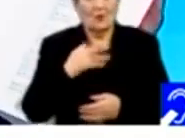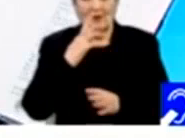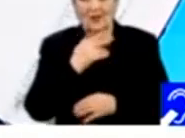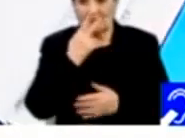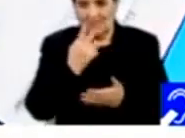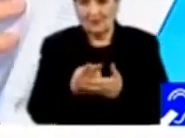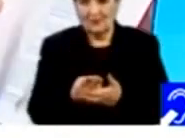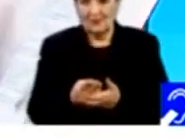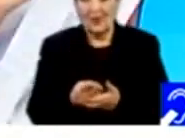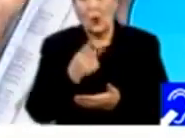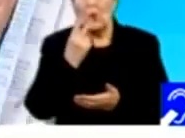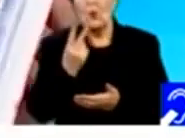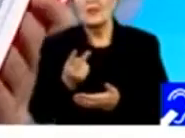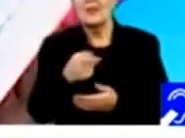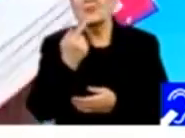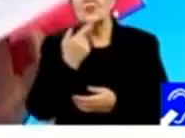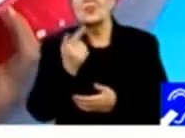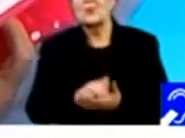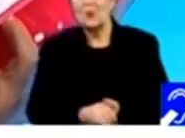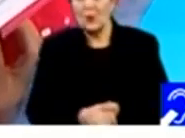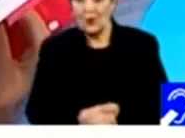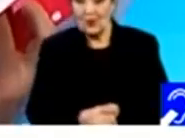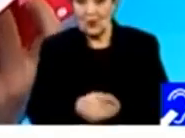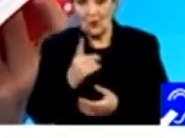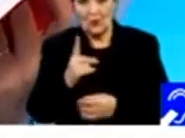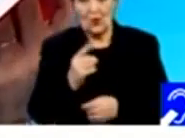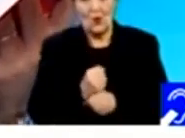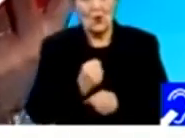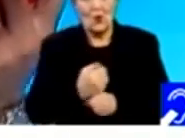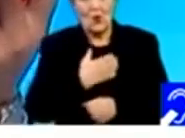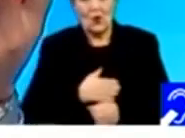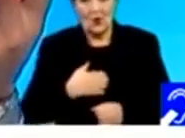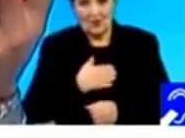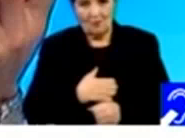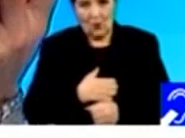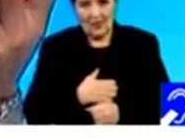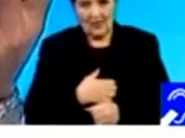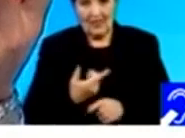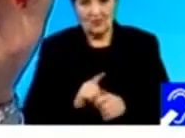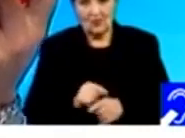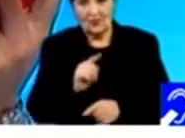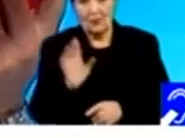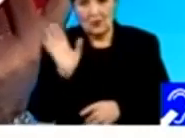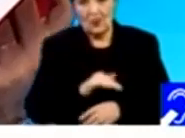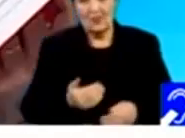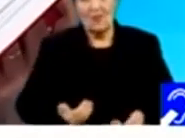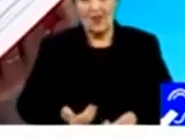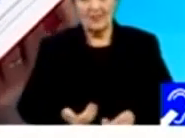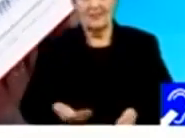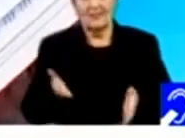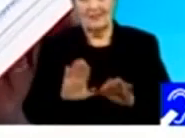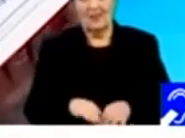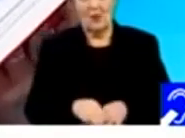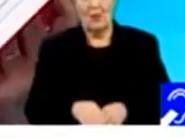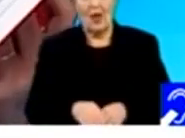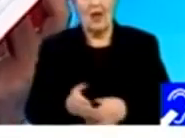Ok. Uitați-vă ce îi se spune lui pe 7 iunie. Un lucru foarte important de reținut. 7 iunie vă va marca probabil toată viața. 7 iunie. Vi